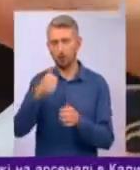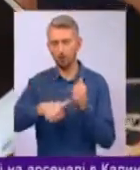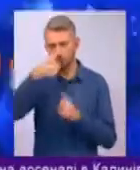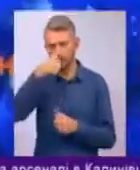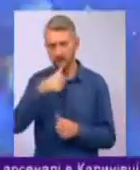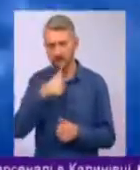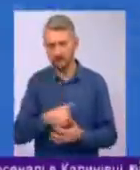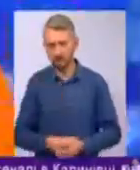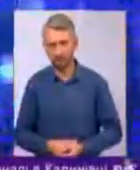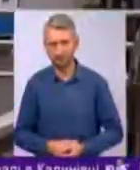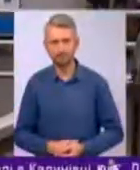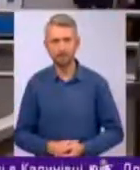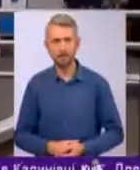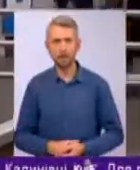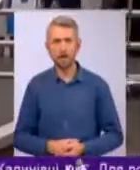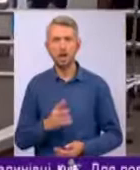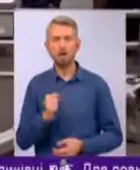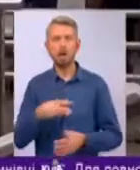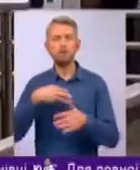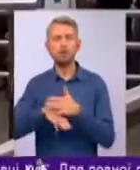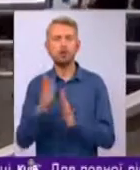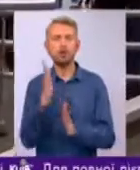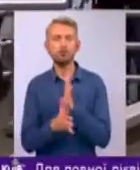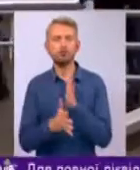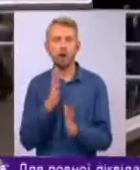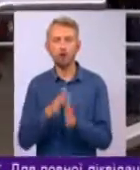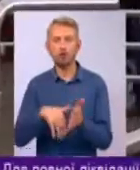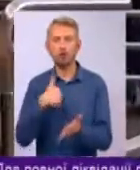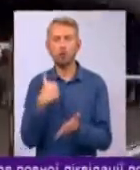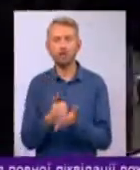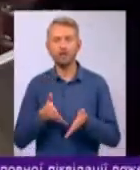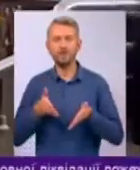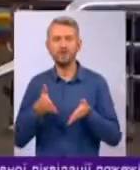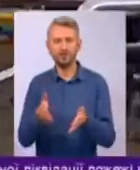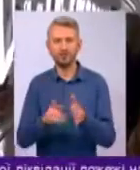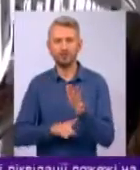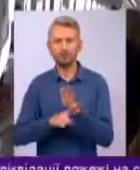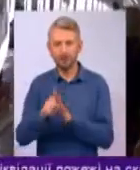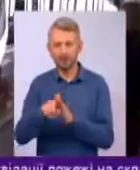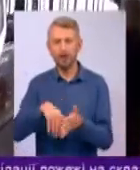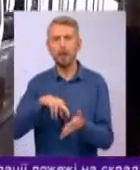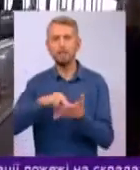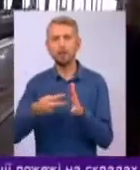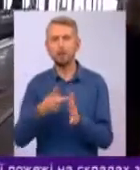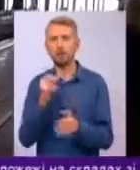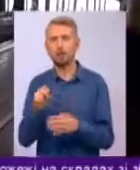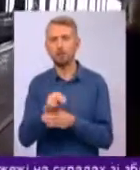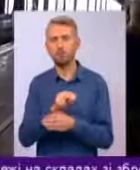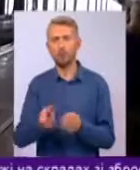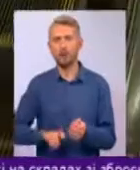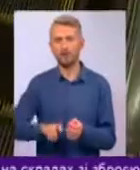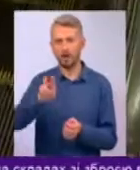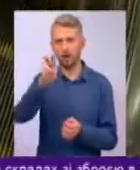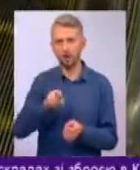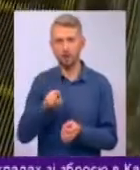місяця. На станції метро «Хрещатик» головний вихід розпочався плановий капітальний ремонт ескалатора.